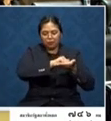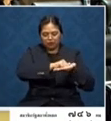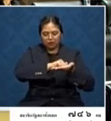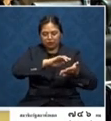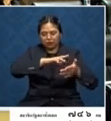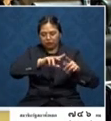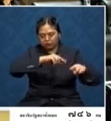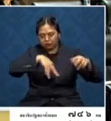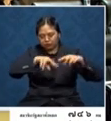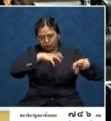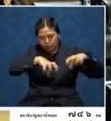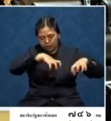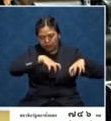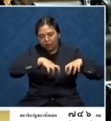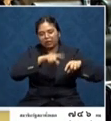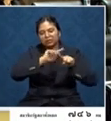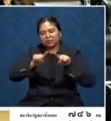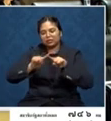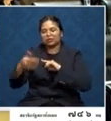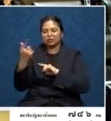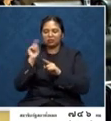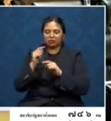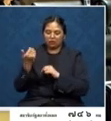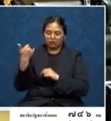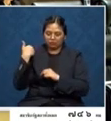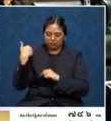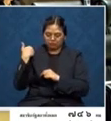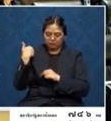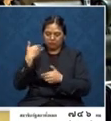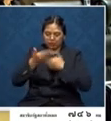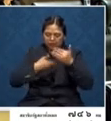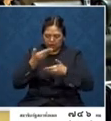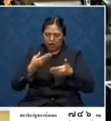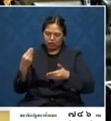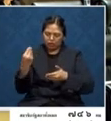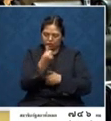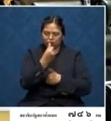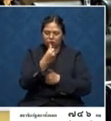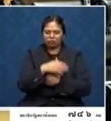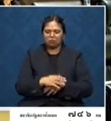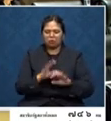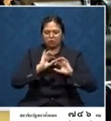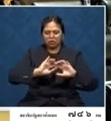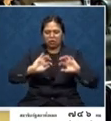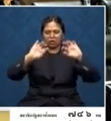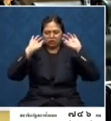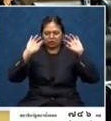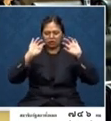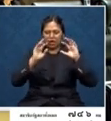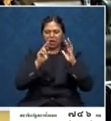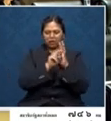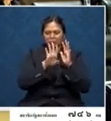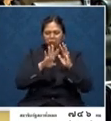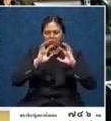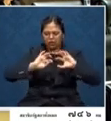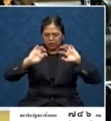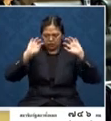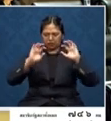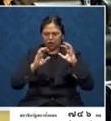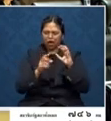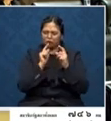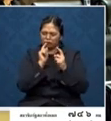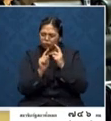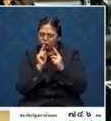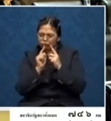าซึ่งจะทำให้การเจรจาการค้าสำเร็จเร็วยิ่งขึ้นแตกต่างจากการใช้หน่วยงานราชการหรือระบบราชการปกติในการเจรจาไปเ